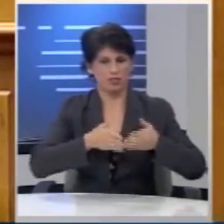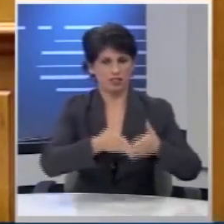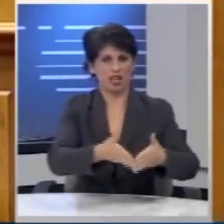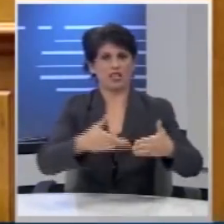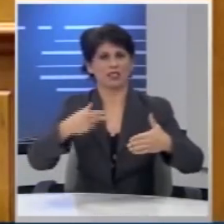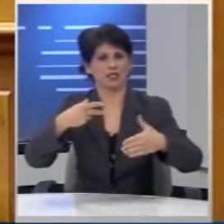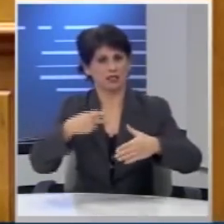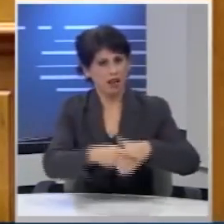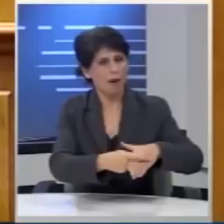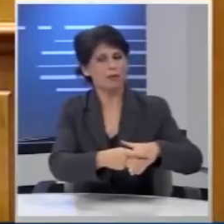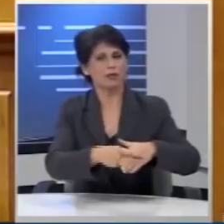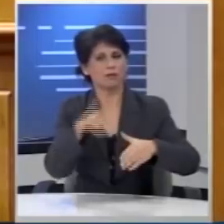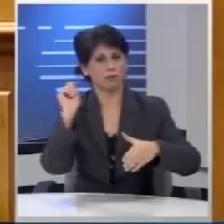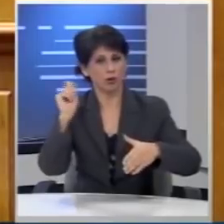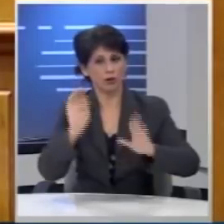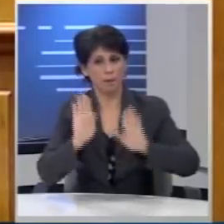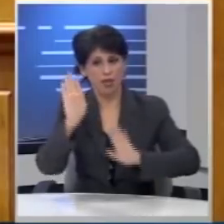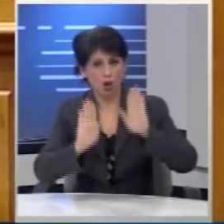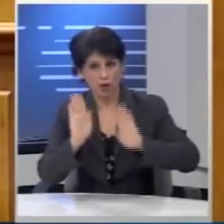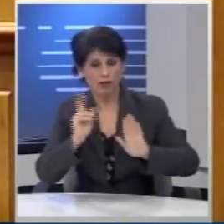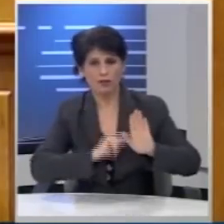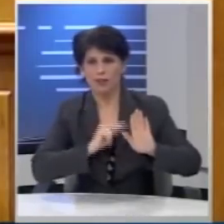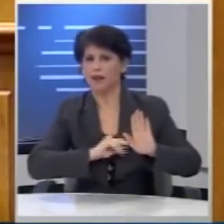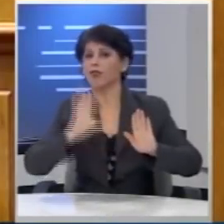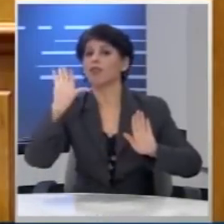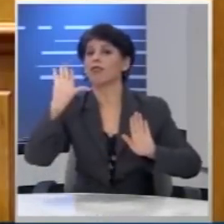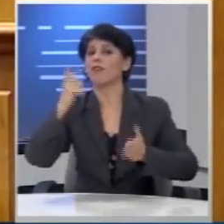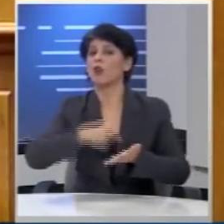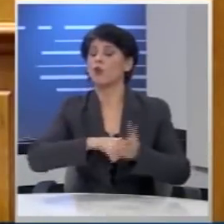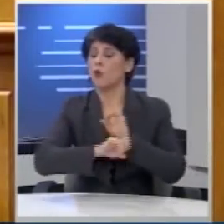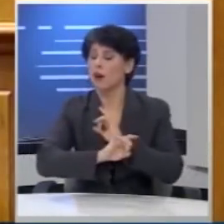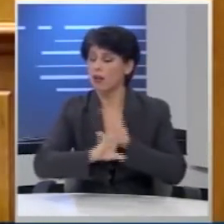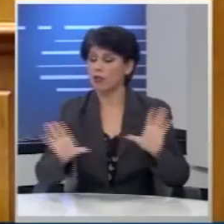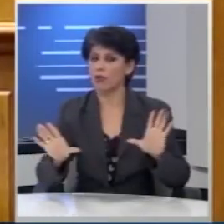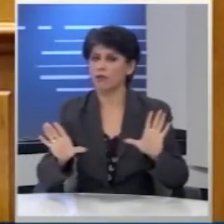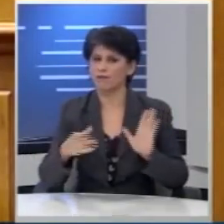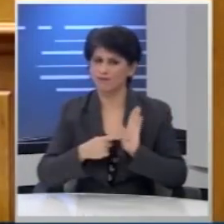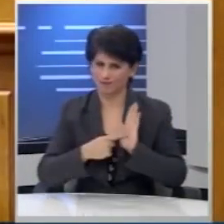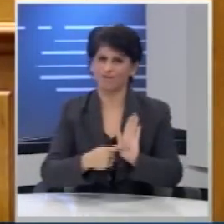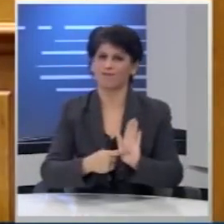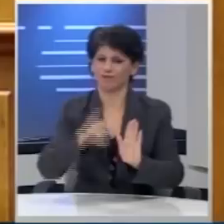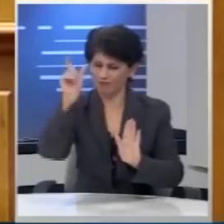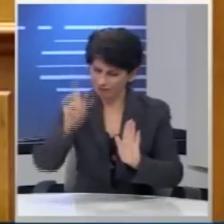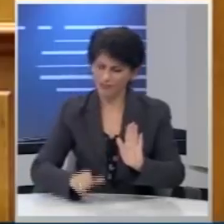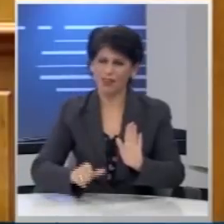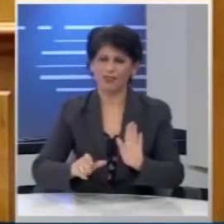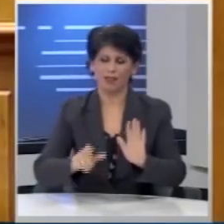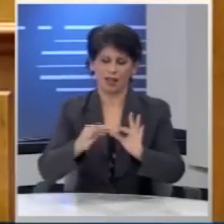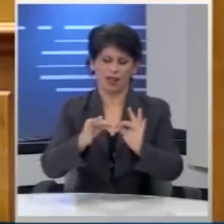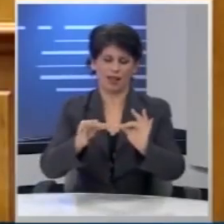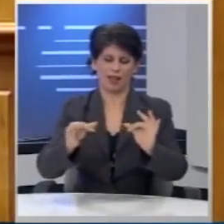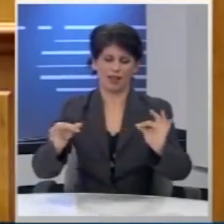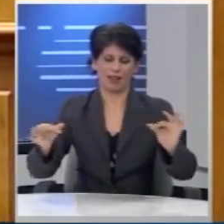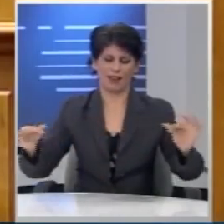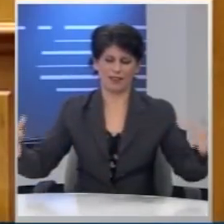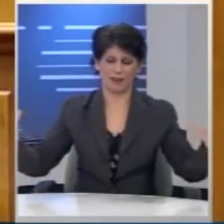τράπεζες, η πολιτική που οι μετοχές και τα κέρδη τους δεν φορολογούνται καθόλου, αποτυπώνει την ίδια κόκκινη κλωστή